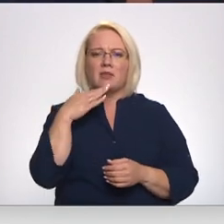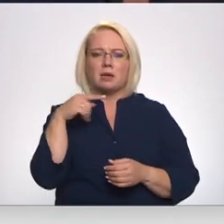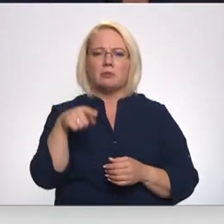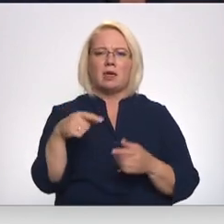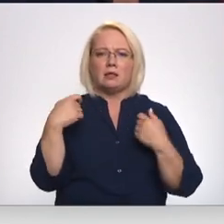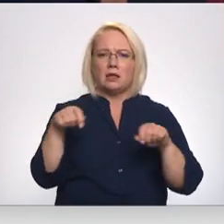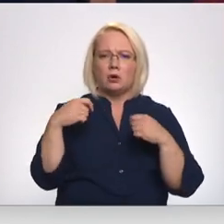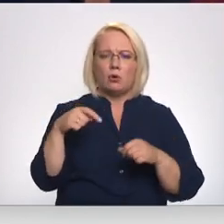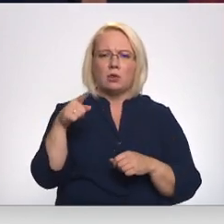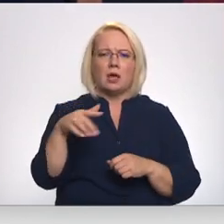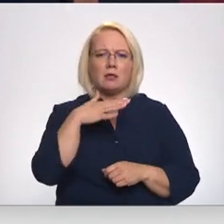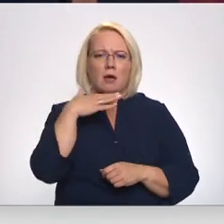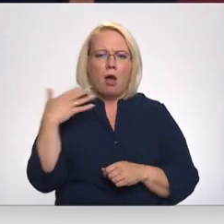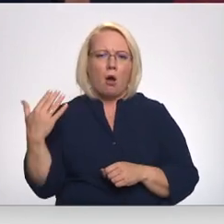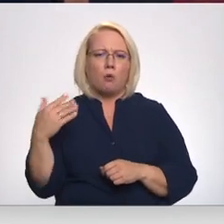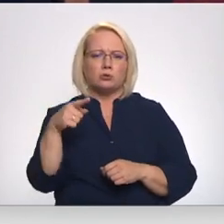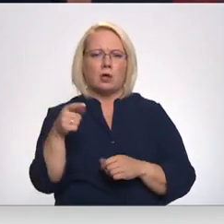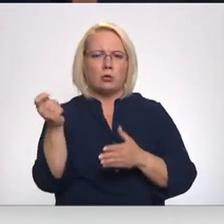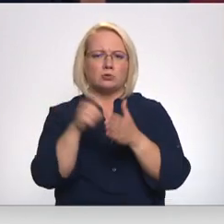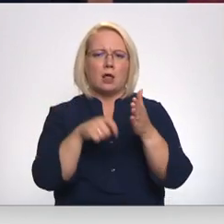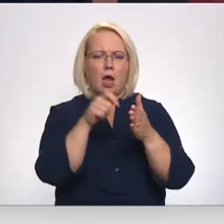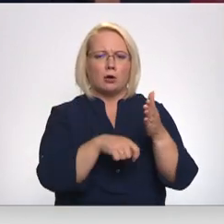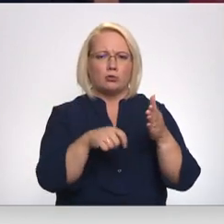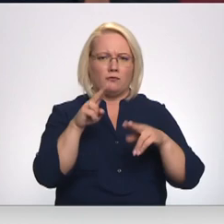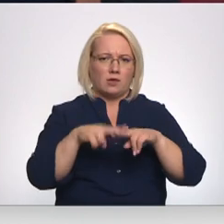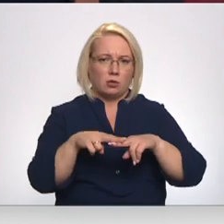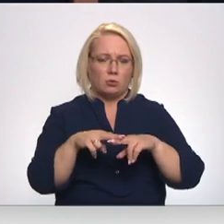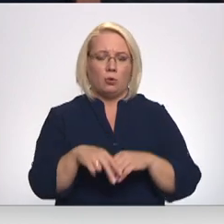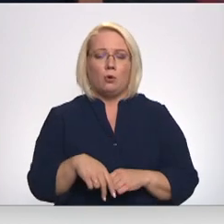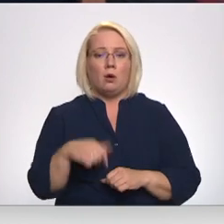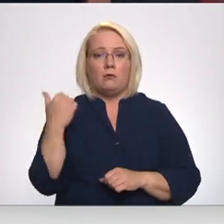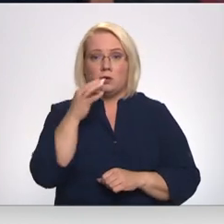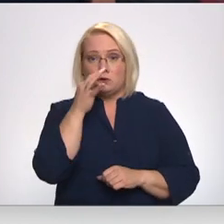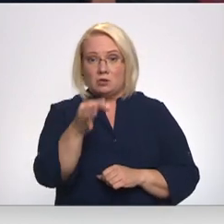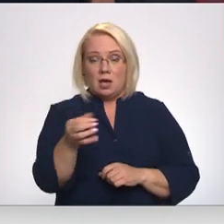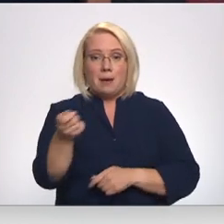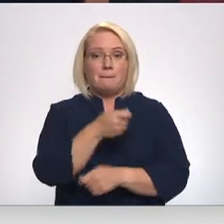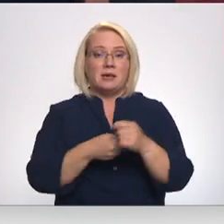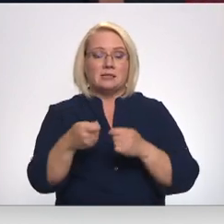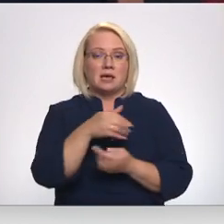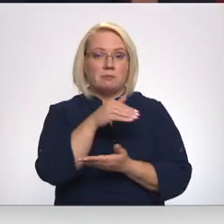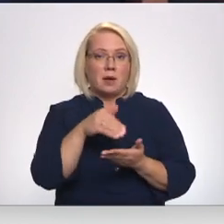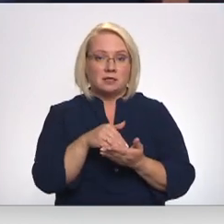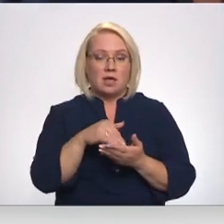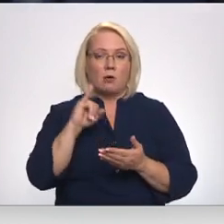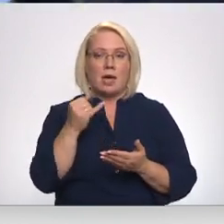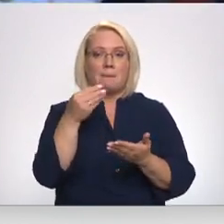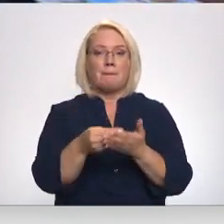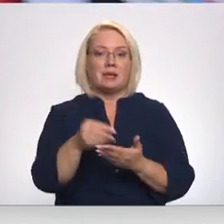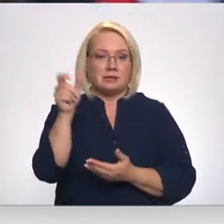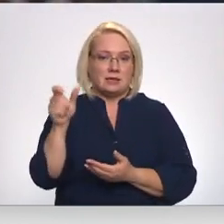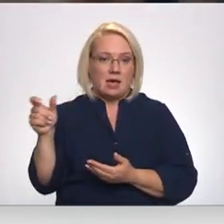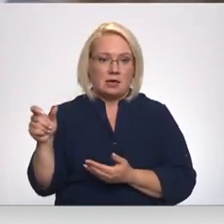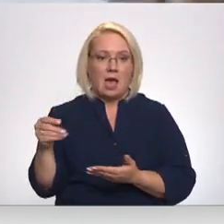vietas, kad šeit ir tik daudz šādu slēgtu iestāžu? Nu, tad biznesa pastāv, ja ir pircēji, un pircēji